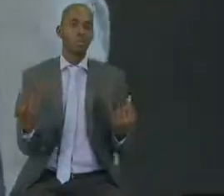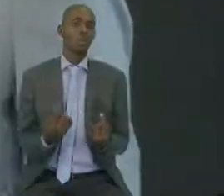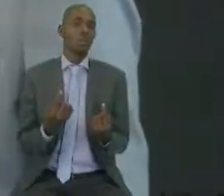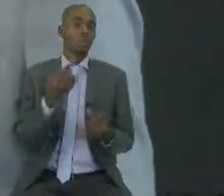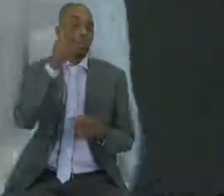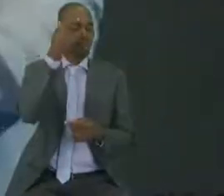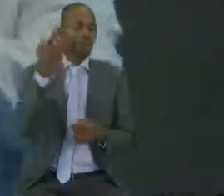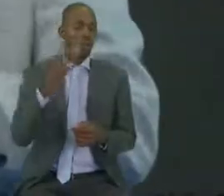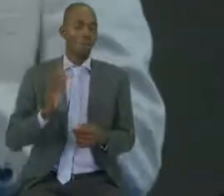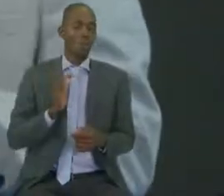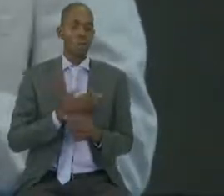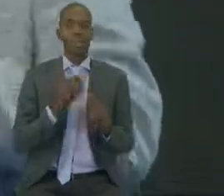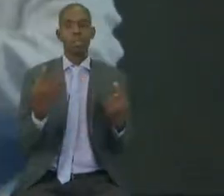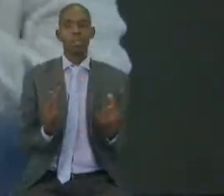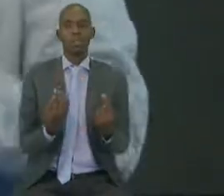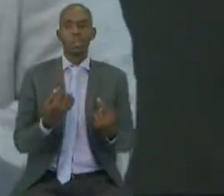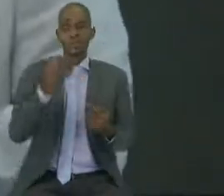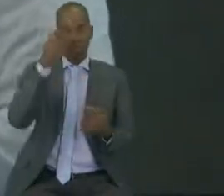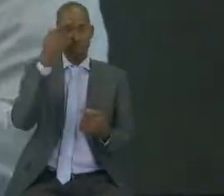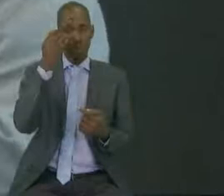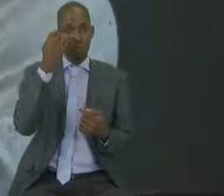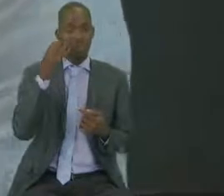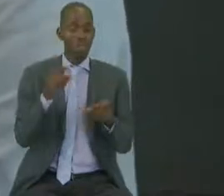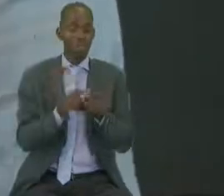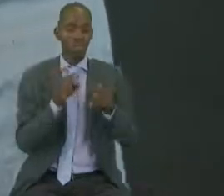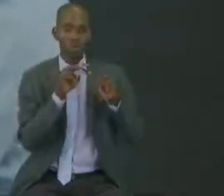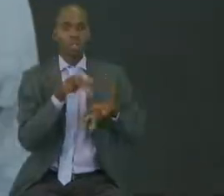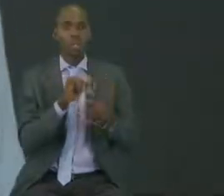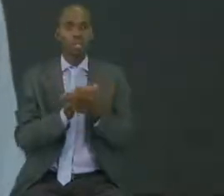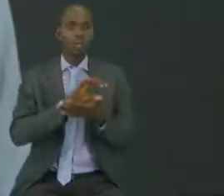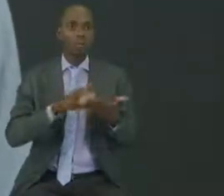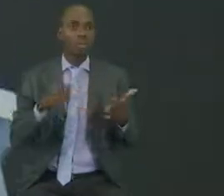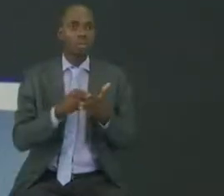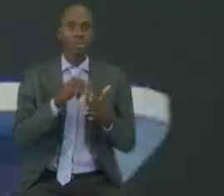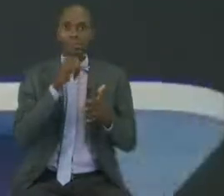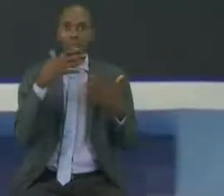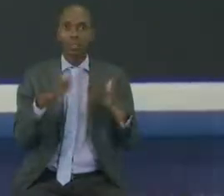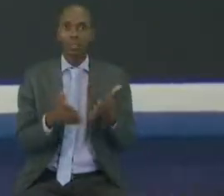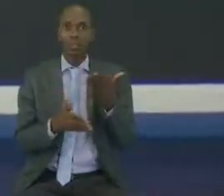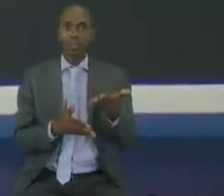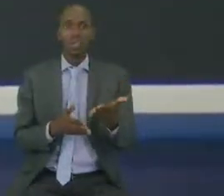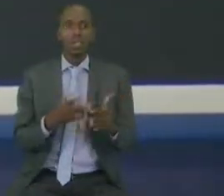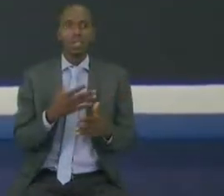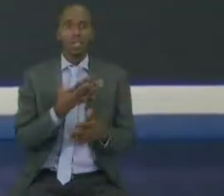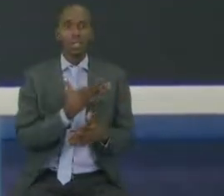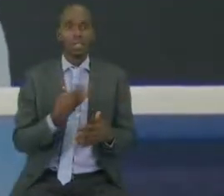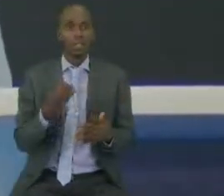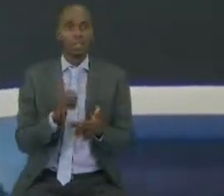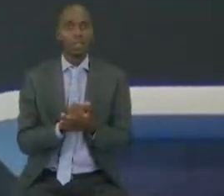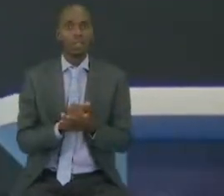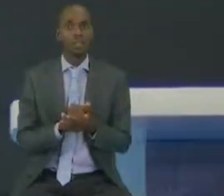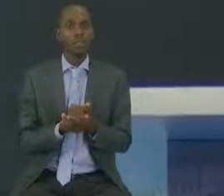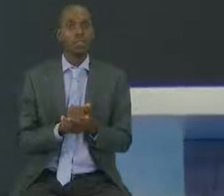à cause de nos péchés. Mais vous savez, en regardant ce verset, il ne s'arrête pas là, à la